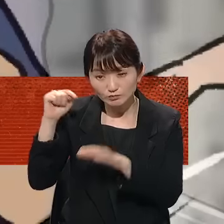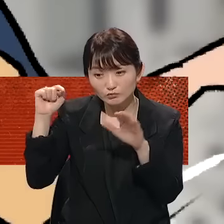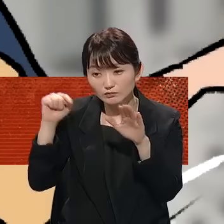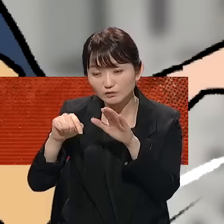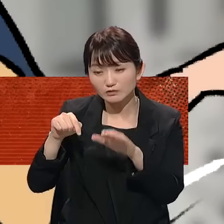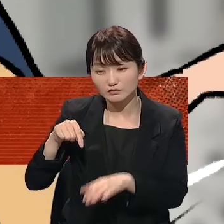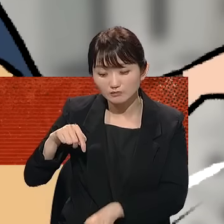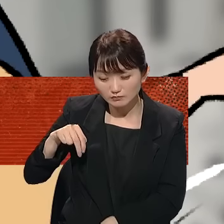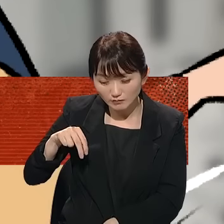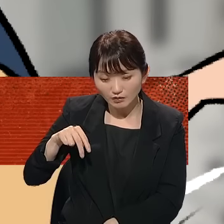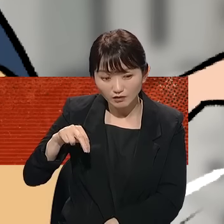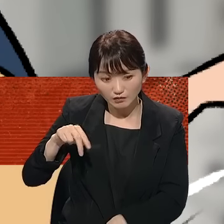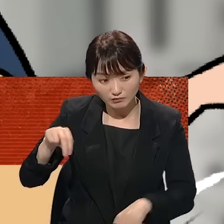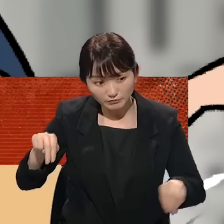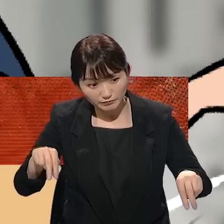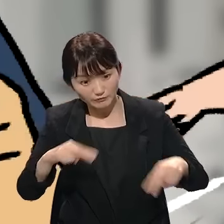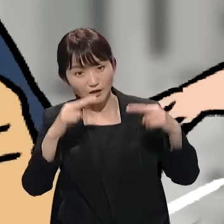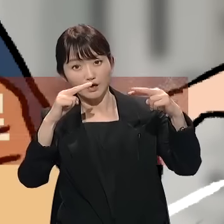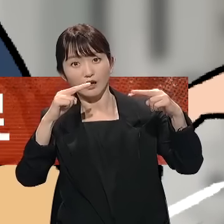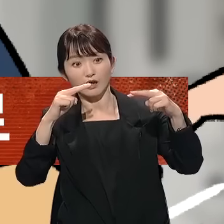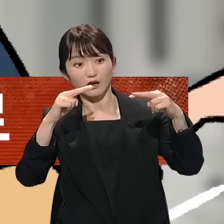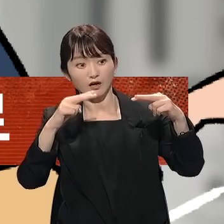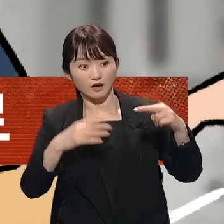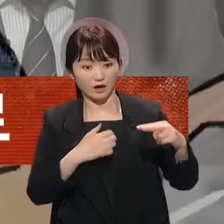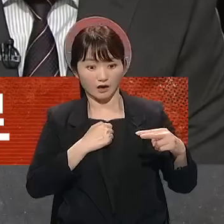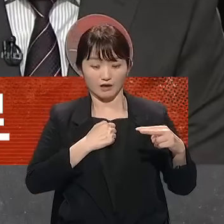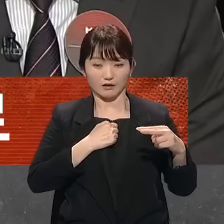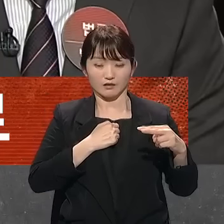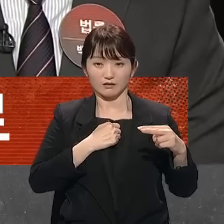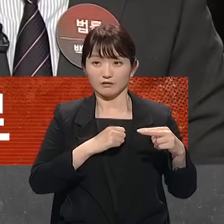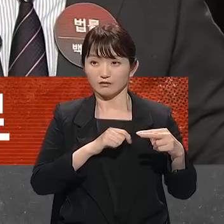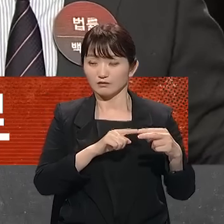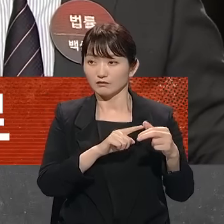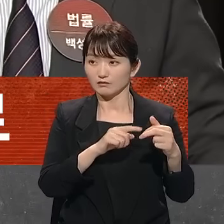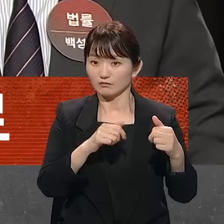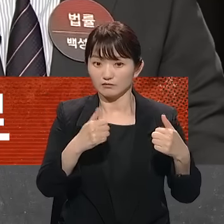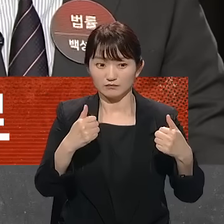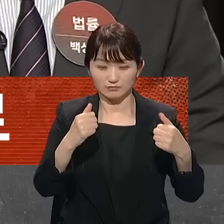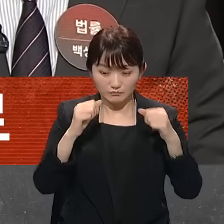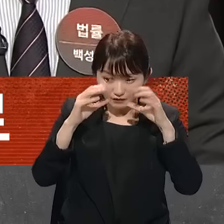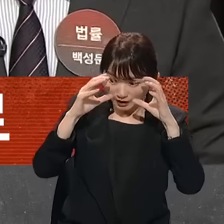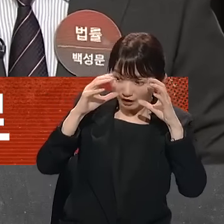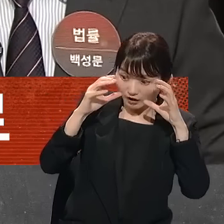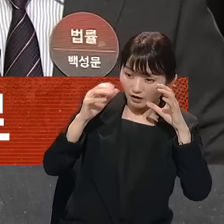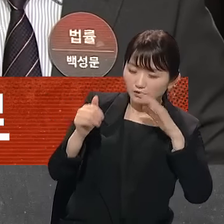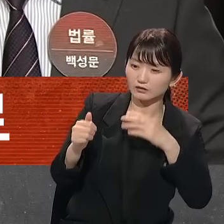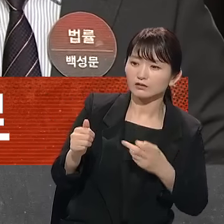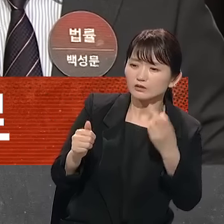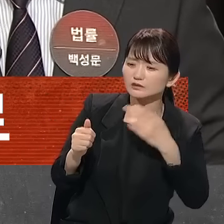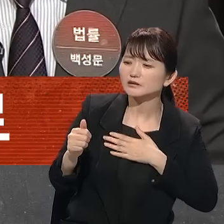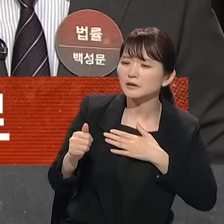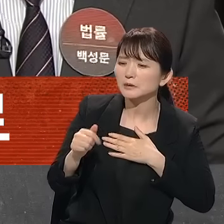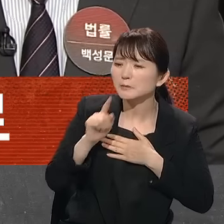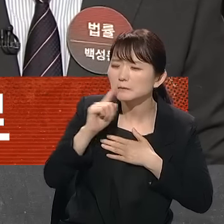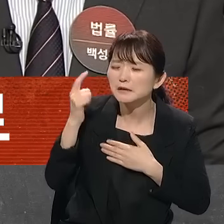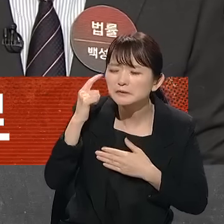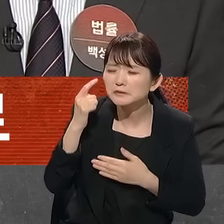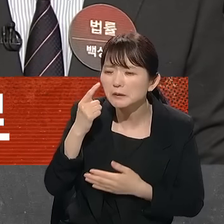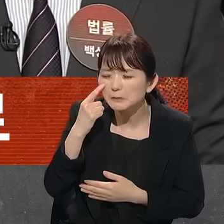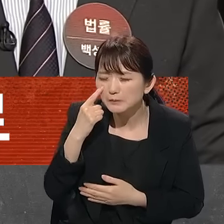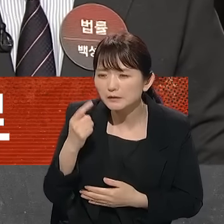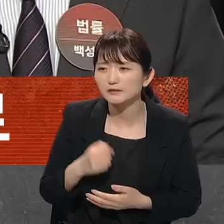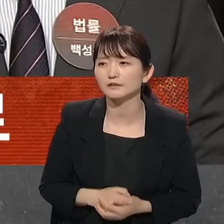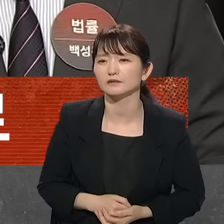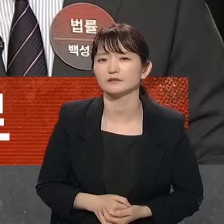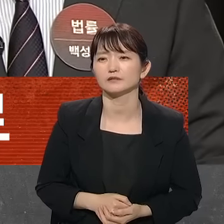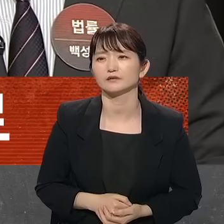걷다가 딱 마주친 거예요. 당황했겠죠, 동료도. 휘둥그레져가지고 형님 제 말 좀 들어보세요. 이러더랍니다. 아, 형님. 그러니까